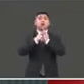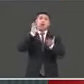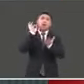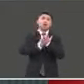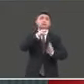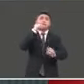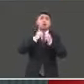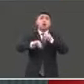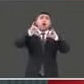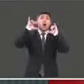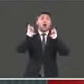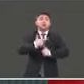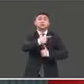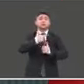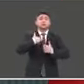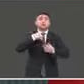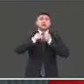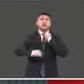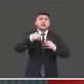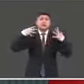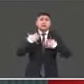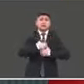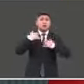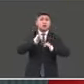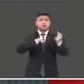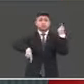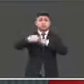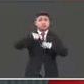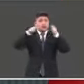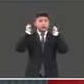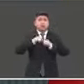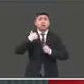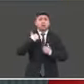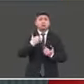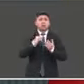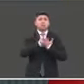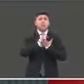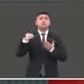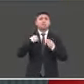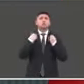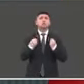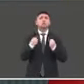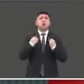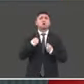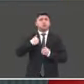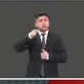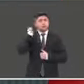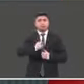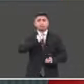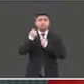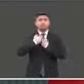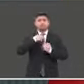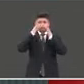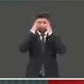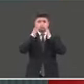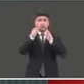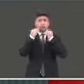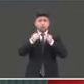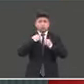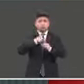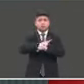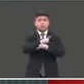maiyetindeki kriz alanlarında sergilediğimiz ilkeli duruşu bu sürece verdiğimiz katkılar